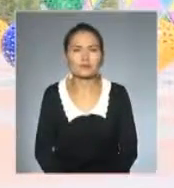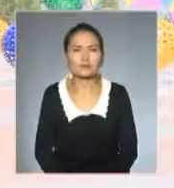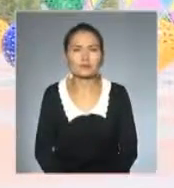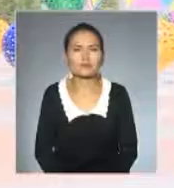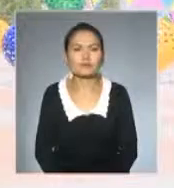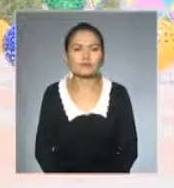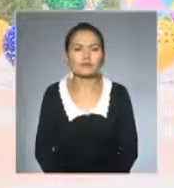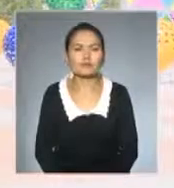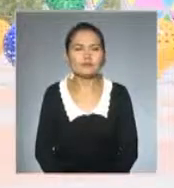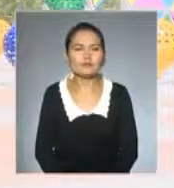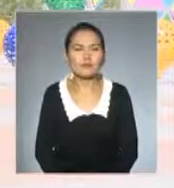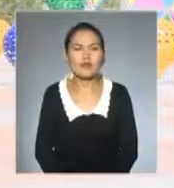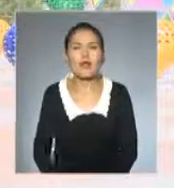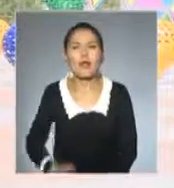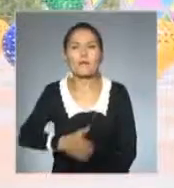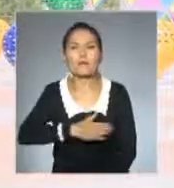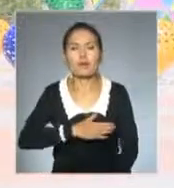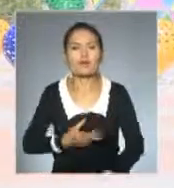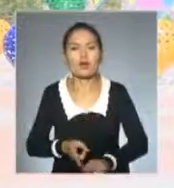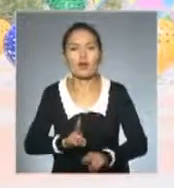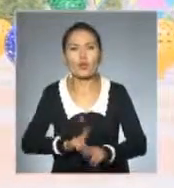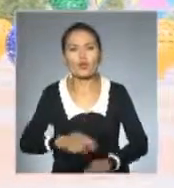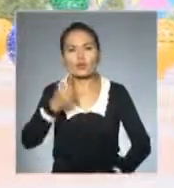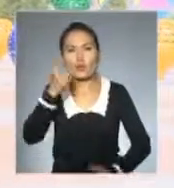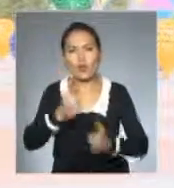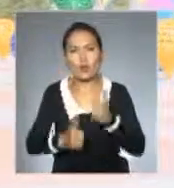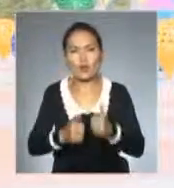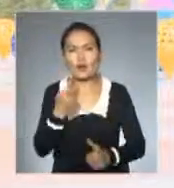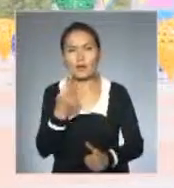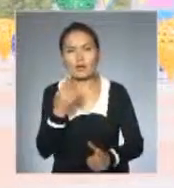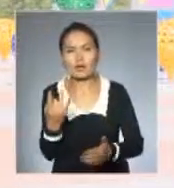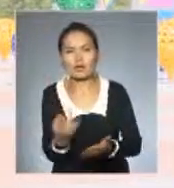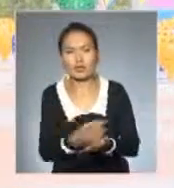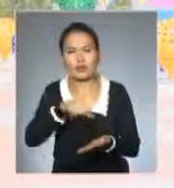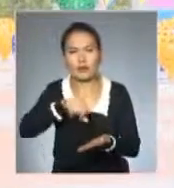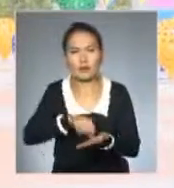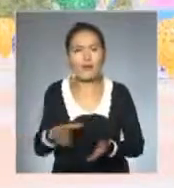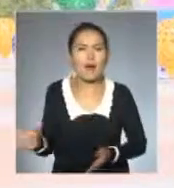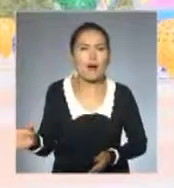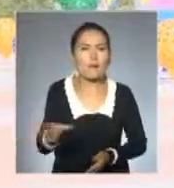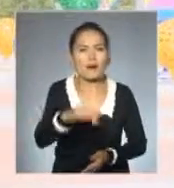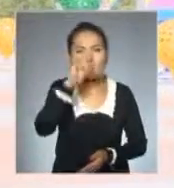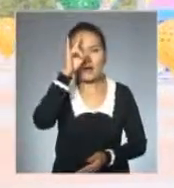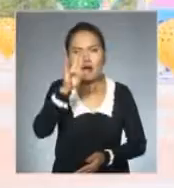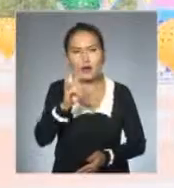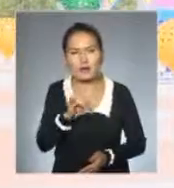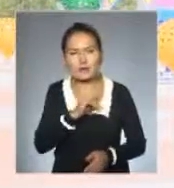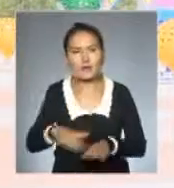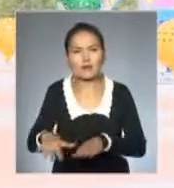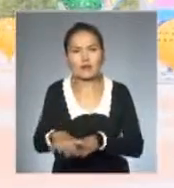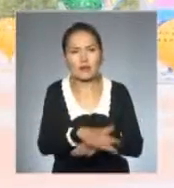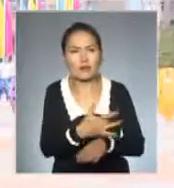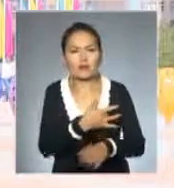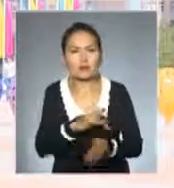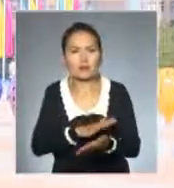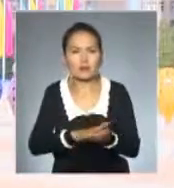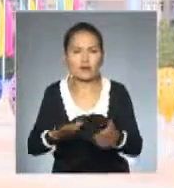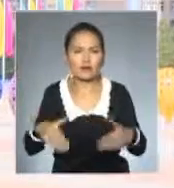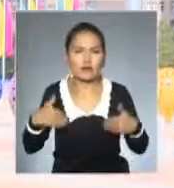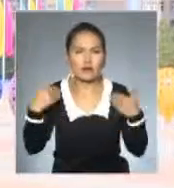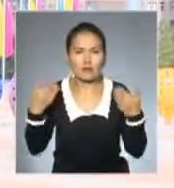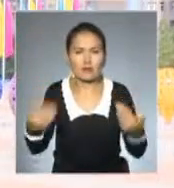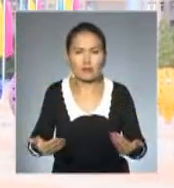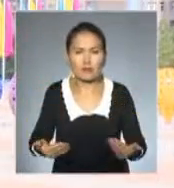Бұл конкурсқа бірінші рет қатыстым. Мен барлық қазақстандықтарды шын жүректен құттықтаймын.